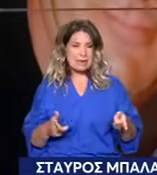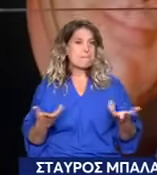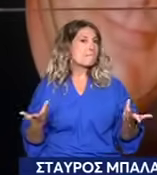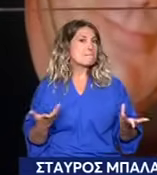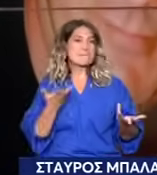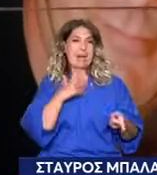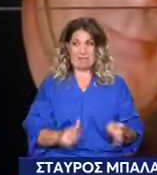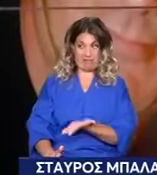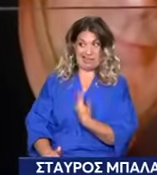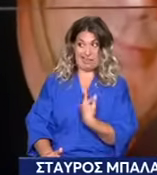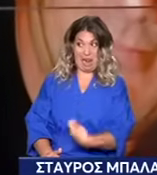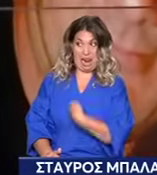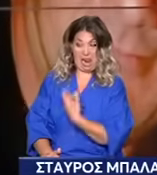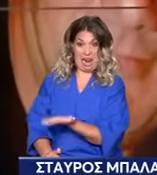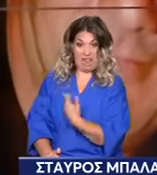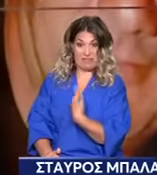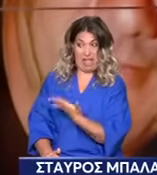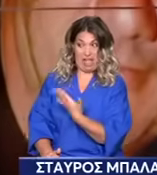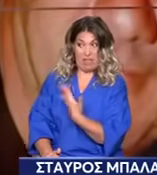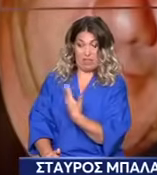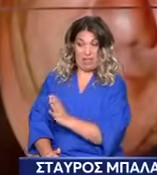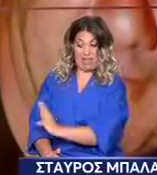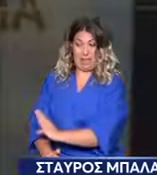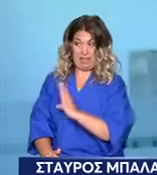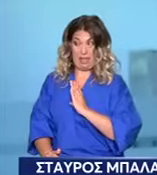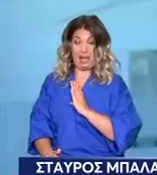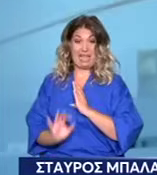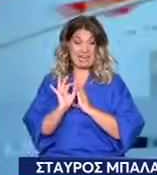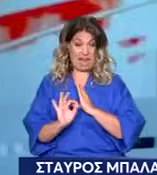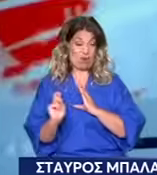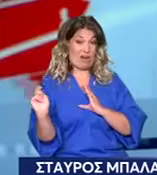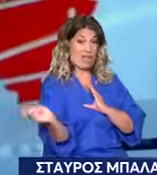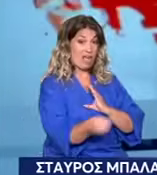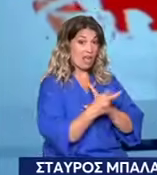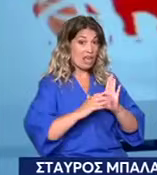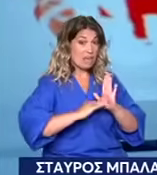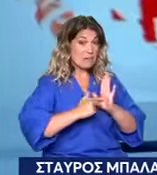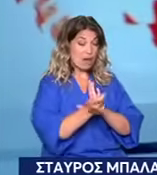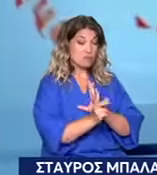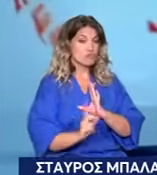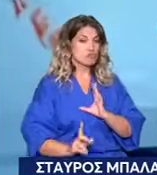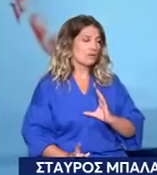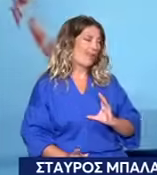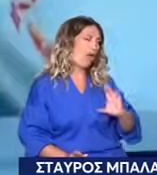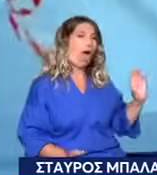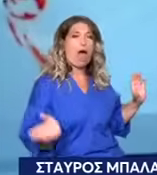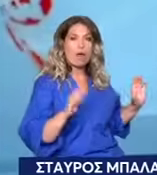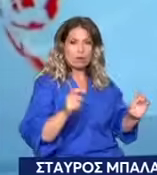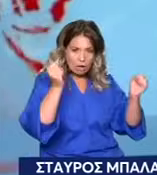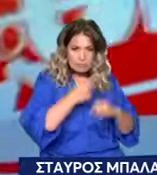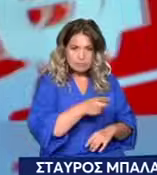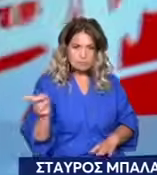αλλού, αλλά δεν θα πήγαιναν εκεί που έπρεπε να πάνε. Λέει στους υπαλλήλους. Λέει πολλά πράγματα για τα χρήματα το περιβάλλον της κυρίας Πολυζωγοπούλου και θα τα ακούσετε